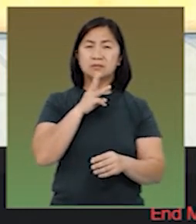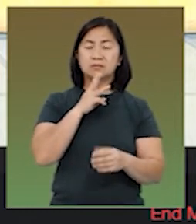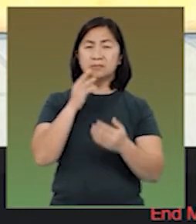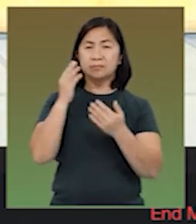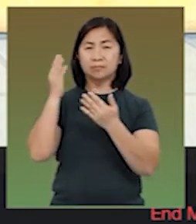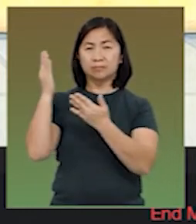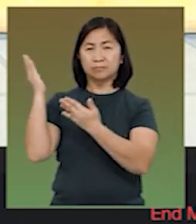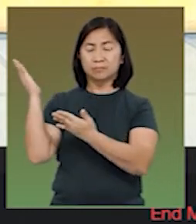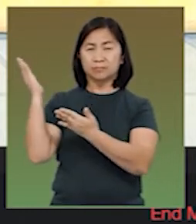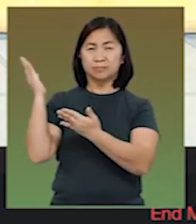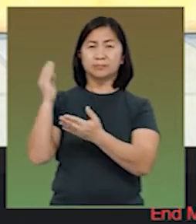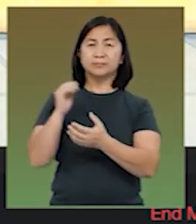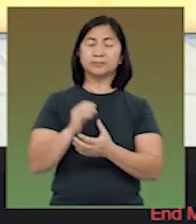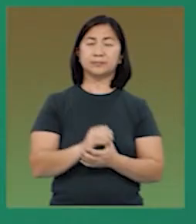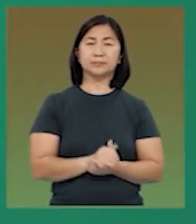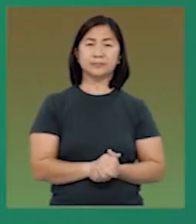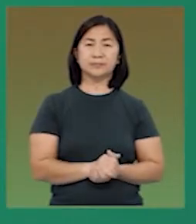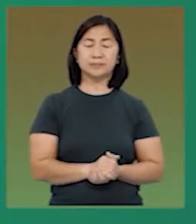sa lalagyan na ito.